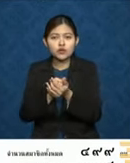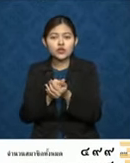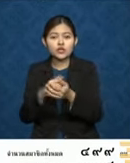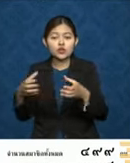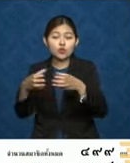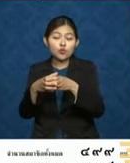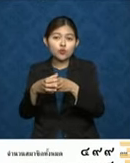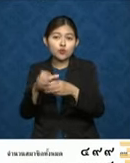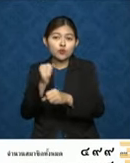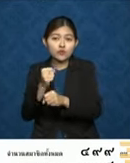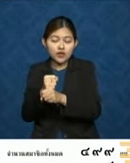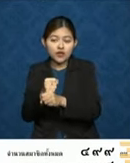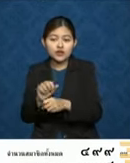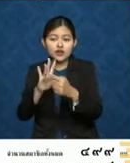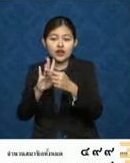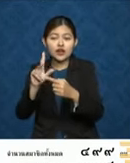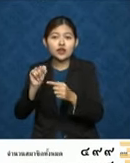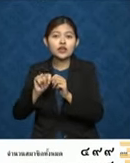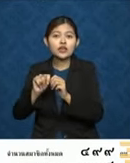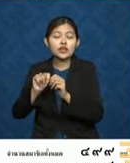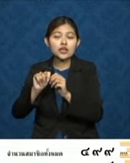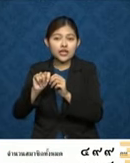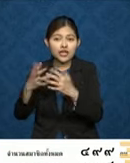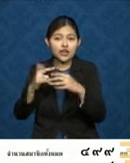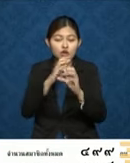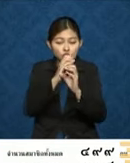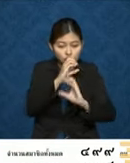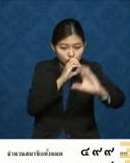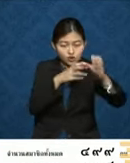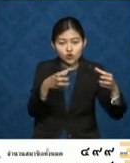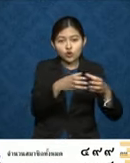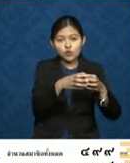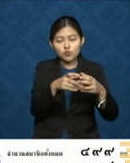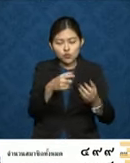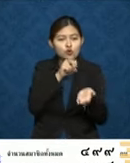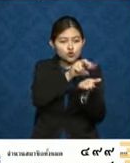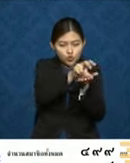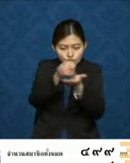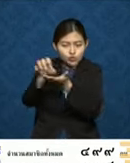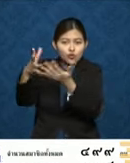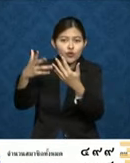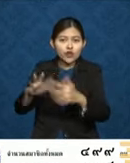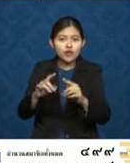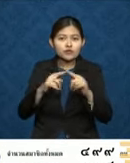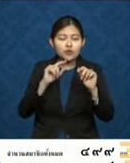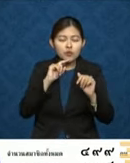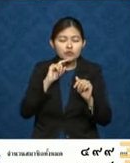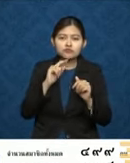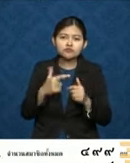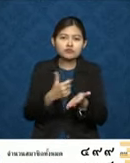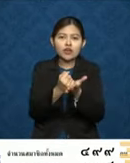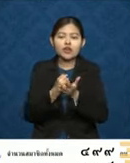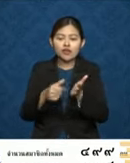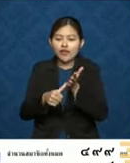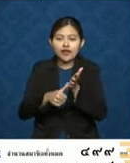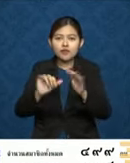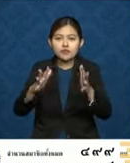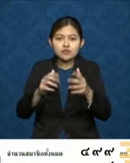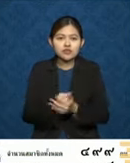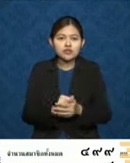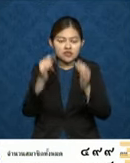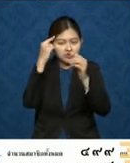สำนักงานเขตและ LINE officialของทางกสทชแต่ก็ยังไม่ได้รับการแก้ไขใดๆสรุปได้ว่าโยนกันไปโยนกันมาครับไฟไหม้อีก